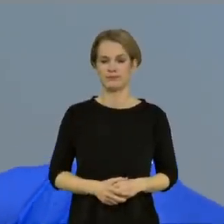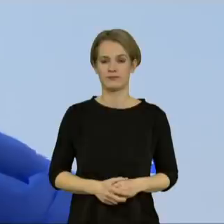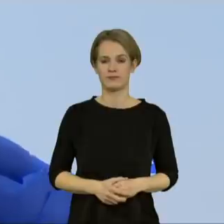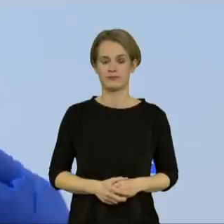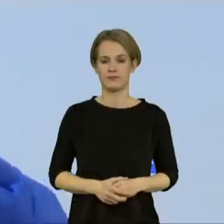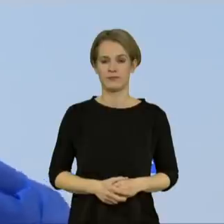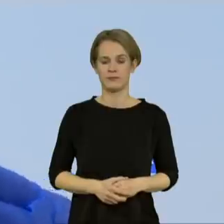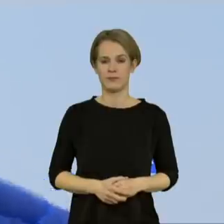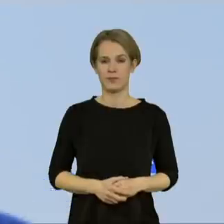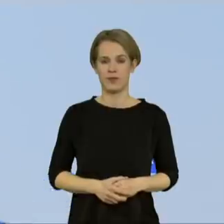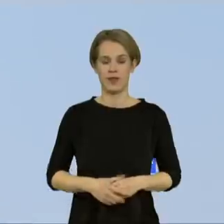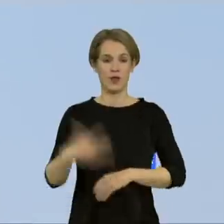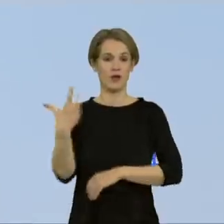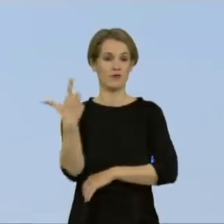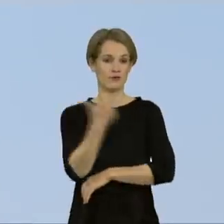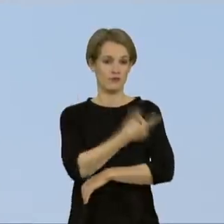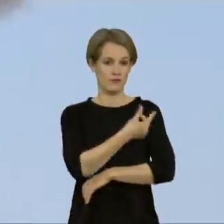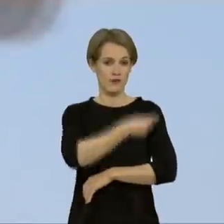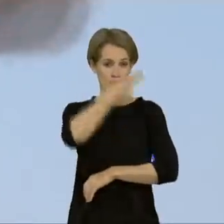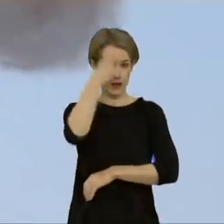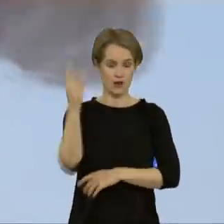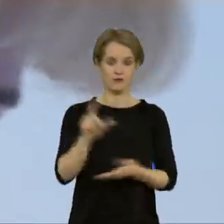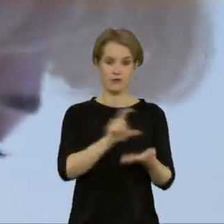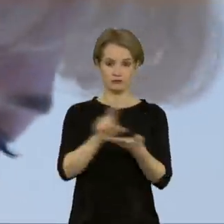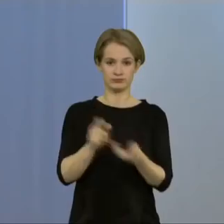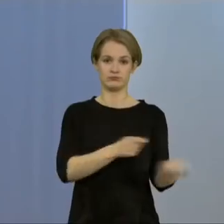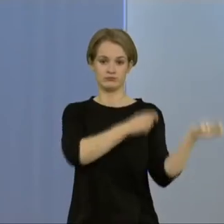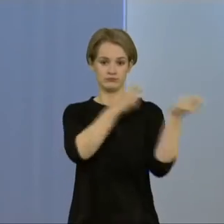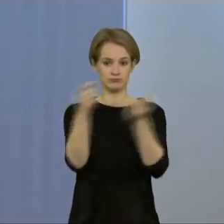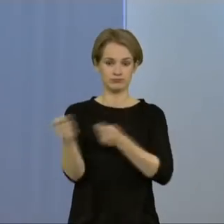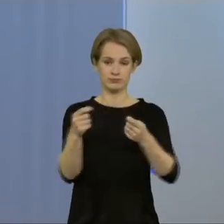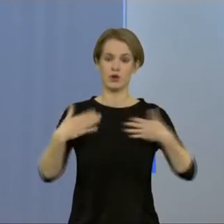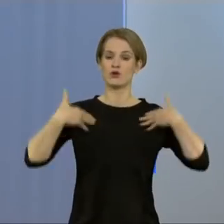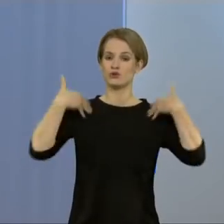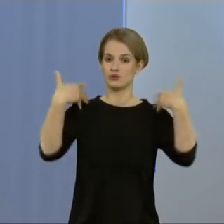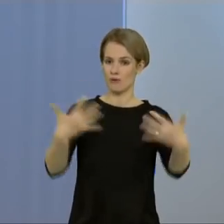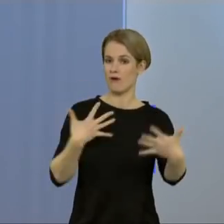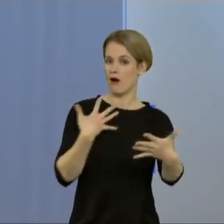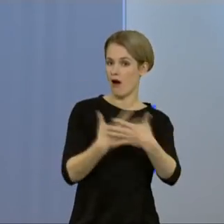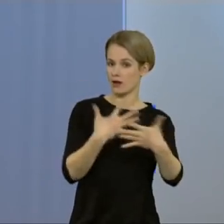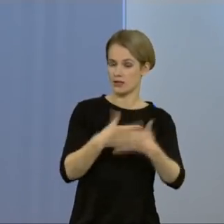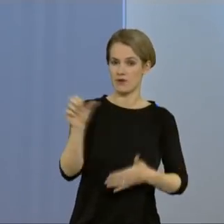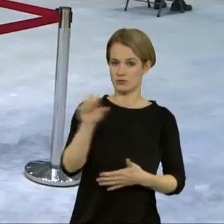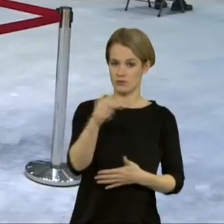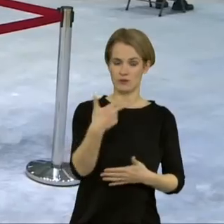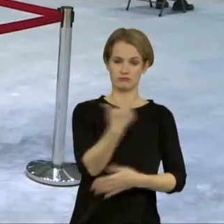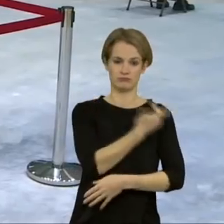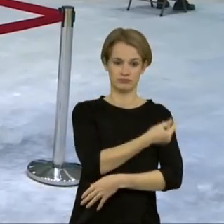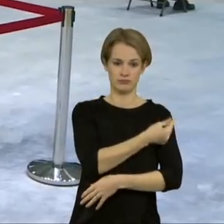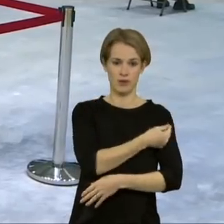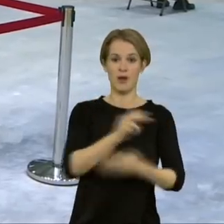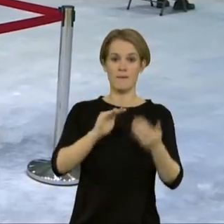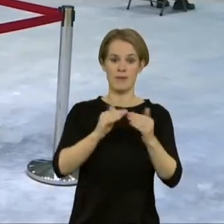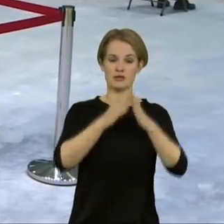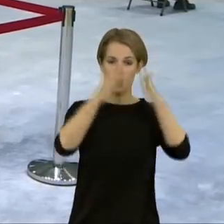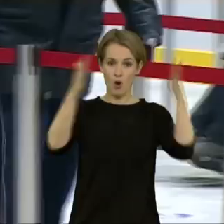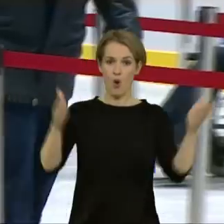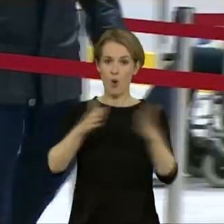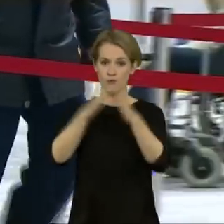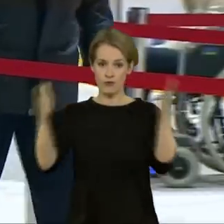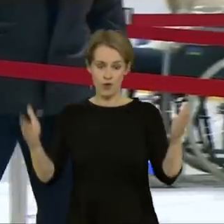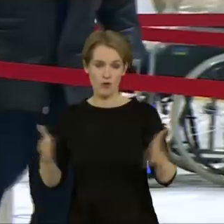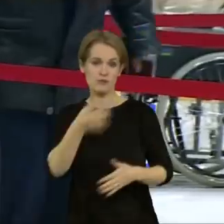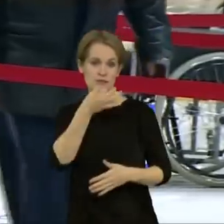Vis daugiau vakcinų pasiekiant Lietuvą, raginimai aktyviau skiepyti ir savaitgaliais. Didieji miestai sako viską spėjantys darbo